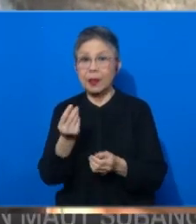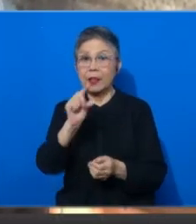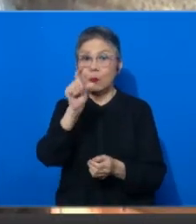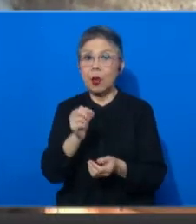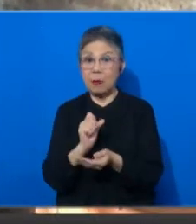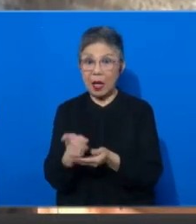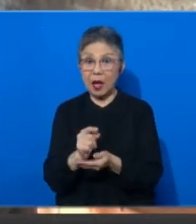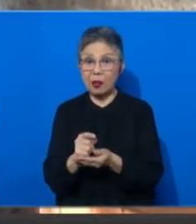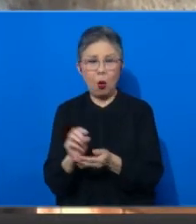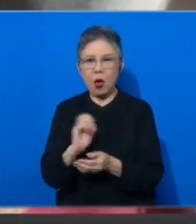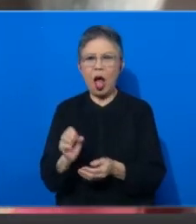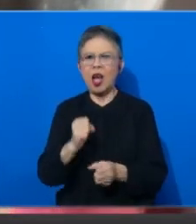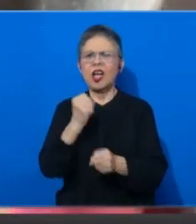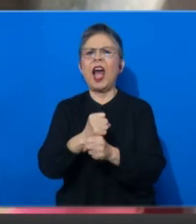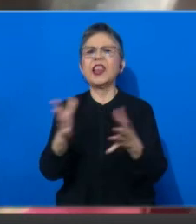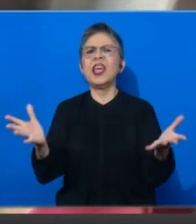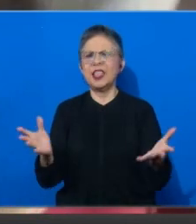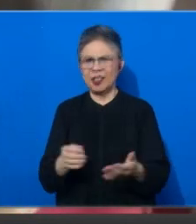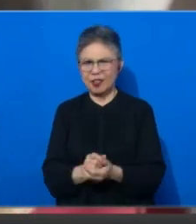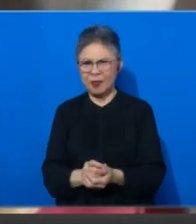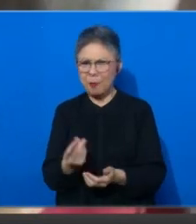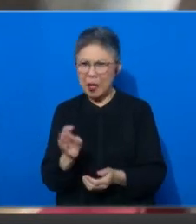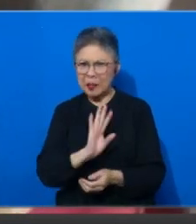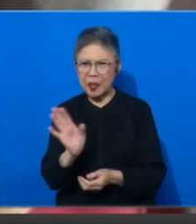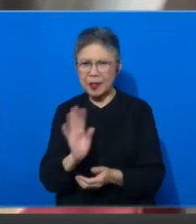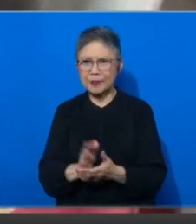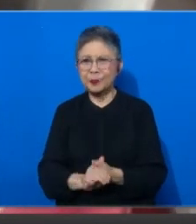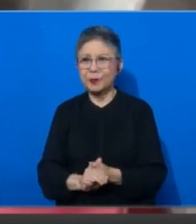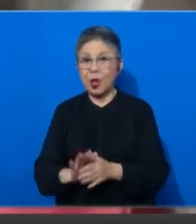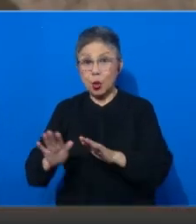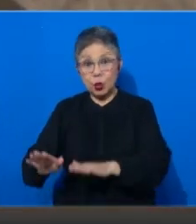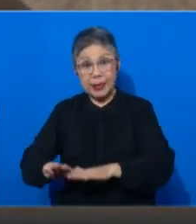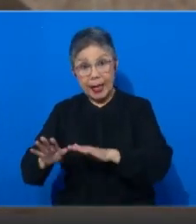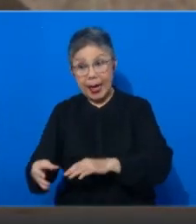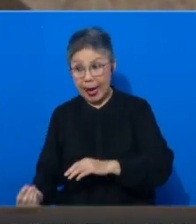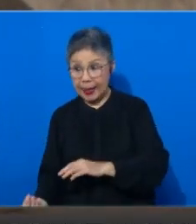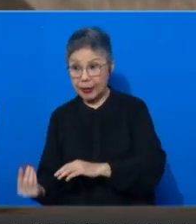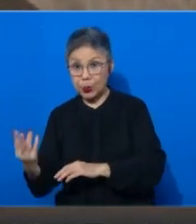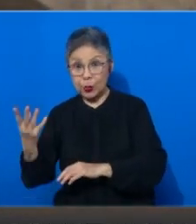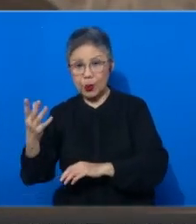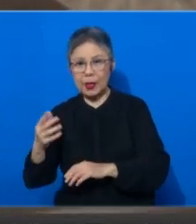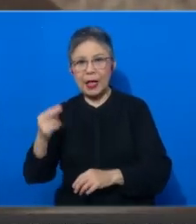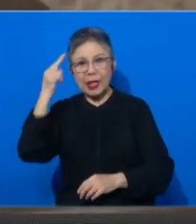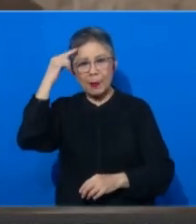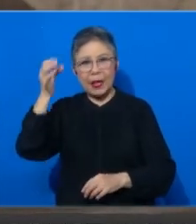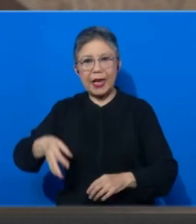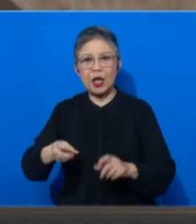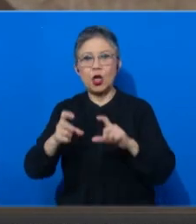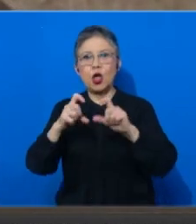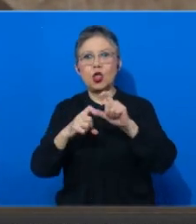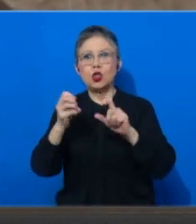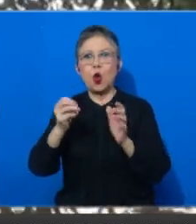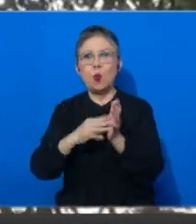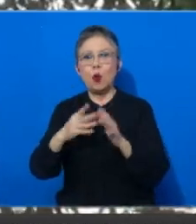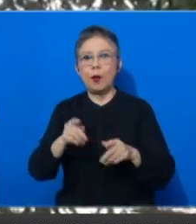Nggak ada, Mas. Gratis. Untuk menjaga kelestarian sumber mata air tetap terjaga, Kepala Desa Sombo membuat